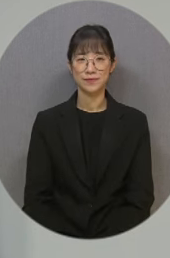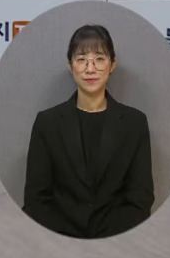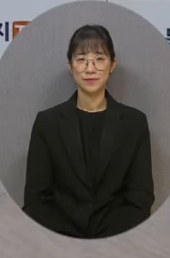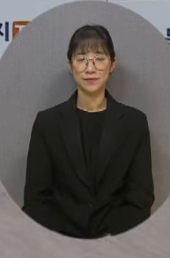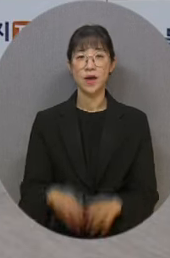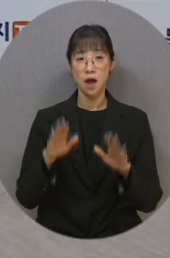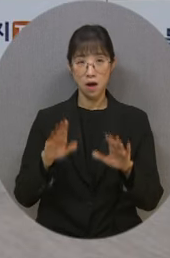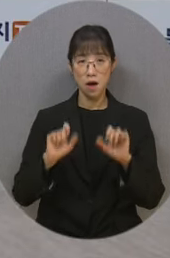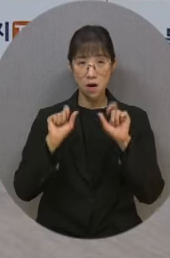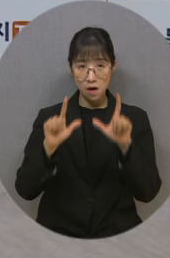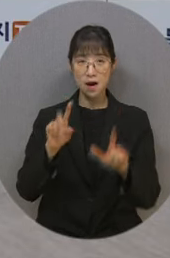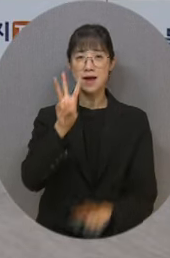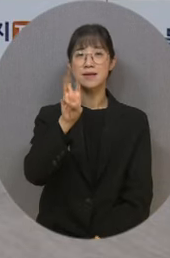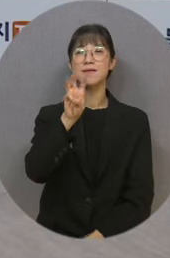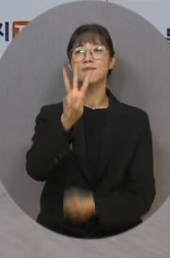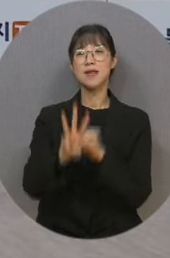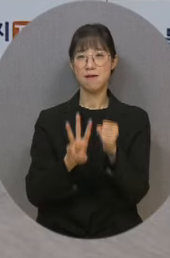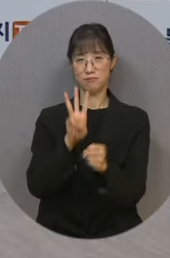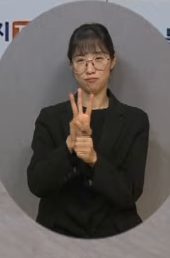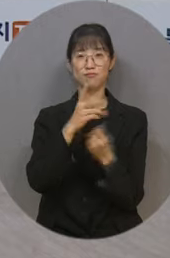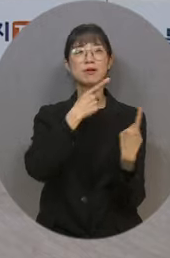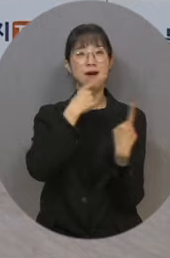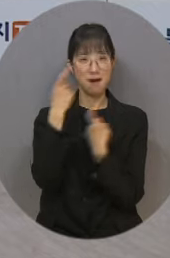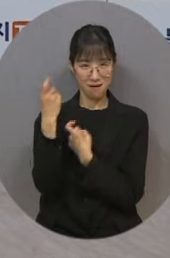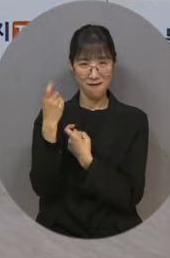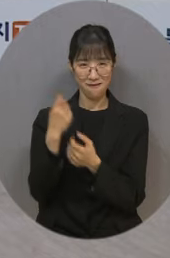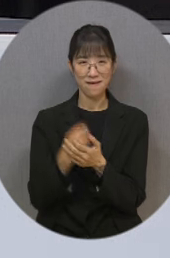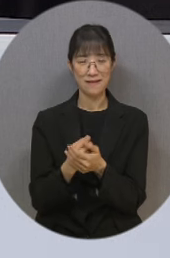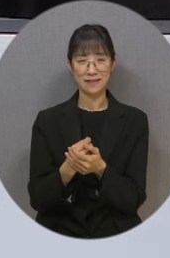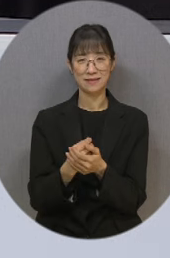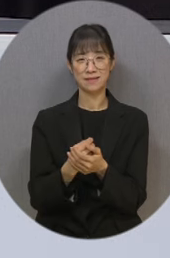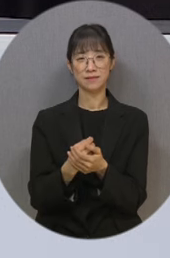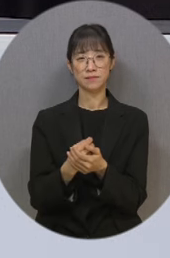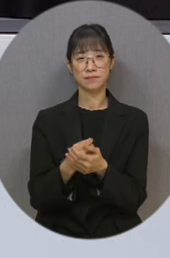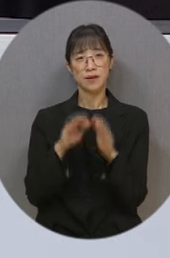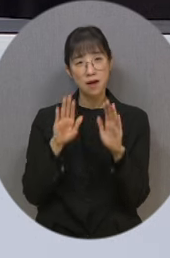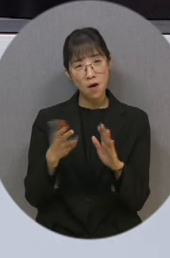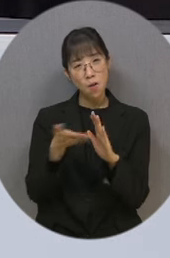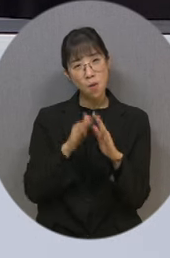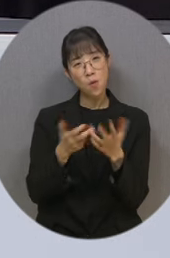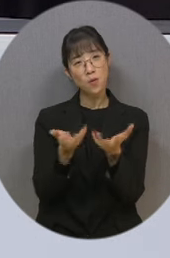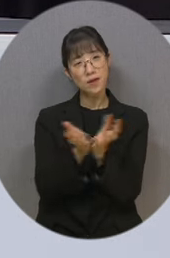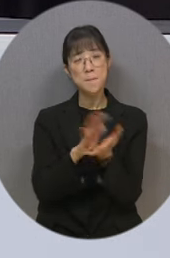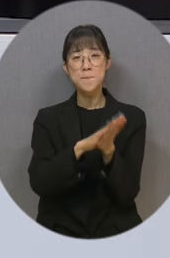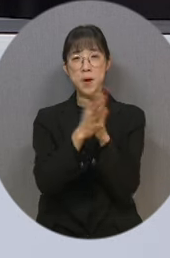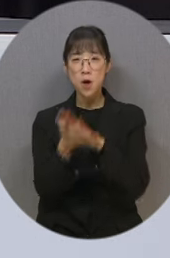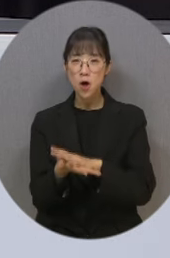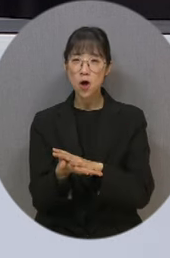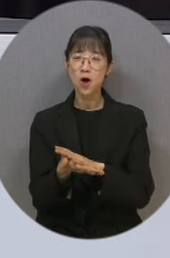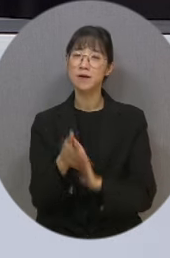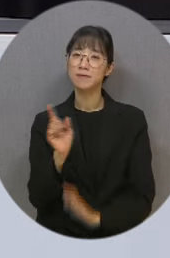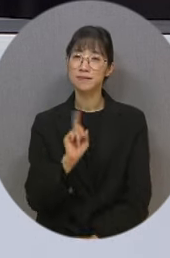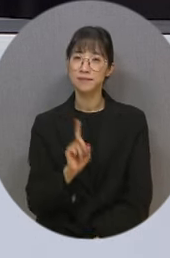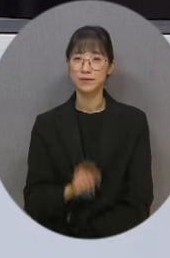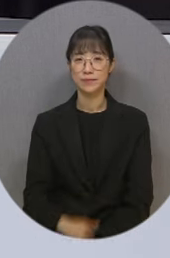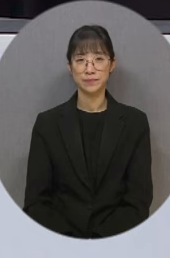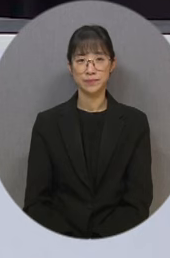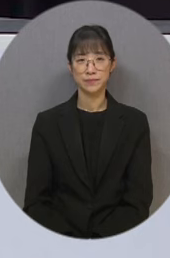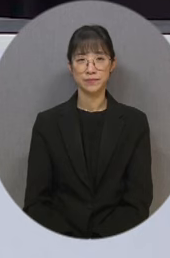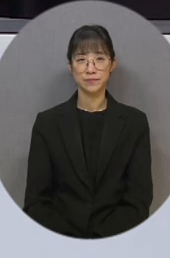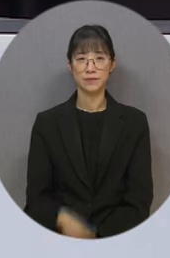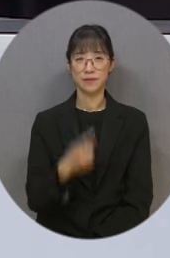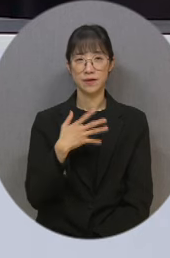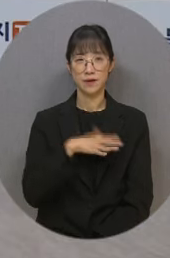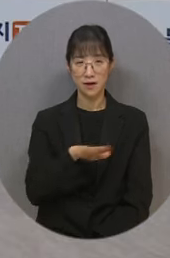올해 33주년이 된 한국 장애인 고용공단 그동안 공단은 어떤 변화의 길을 걸어 왔습니까